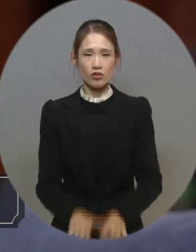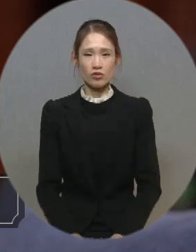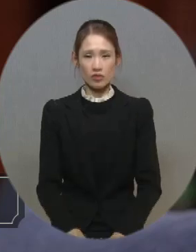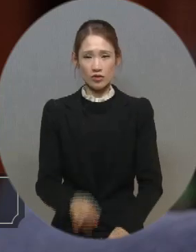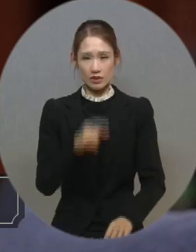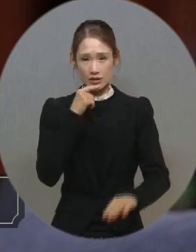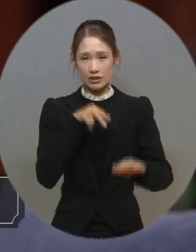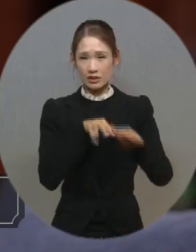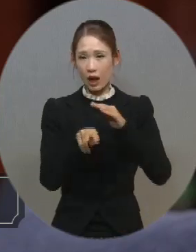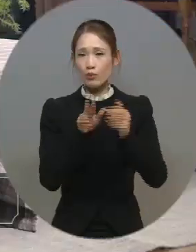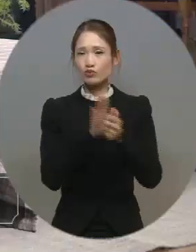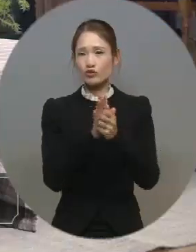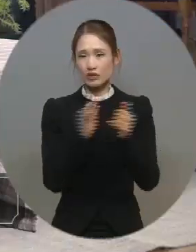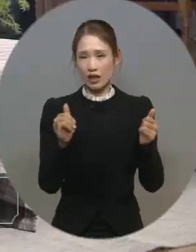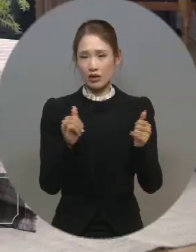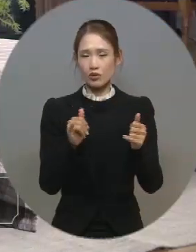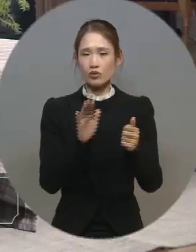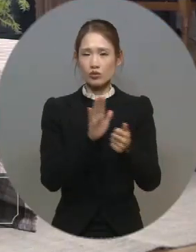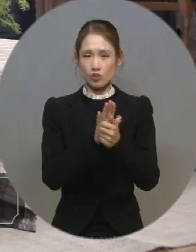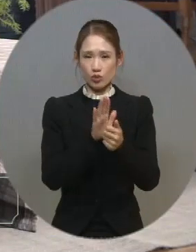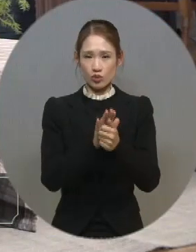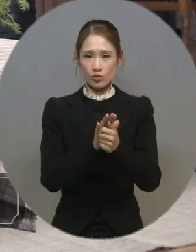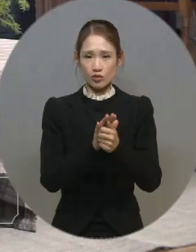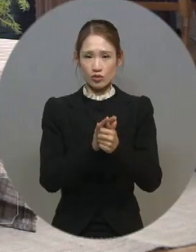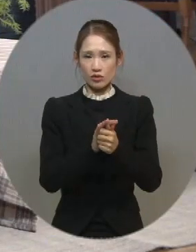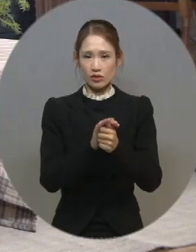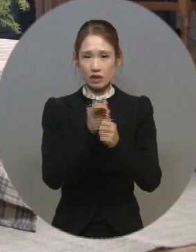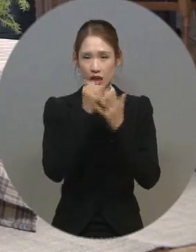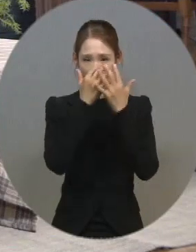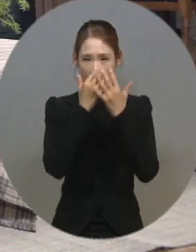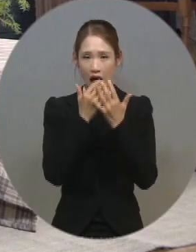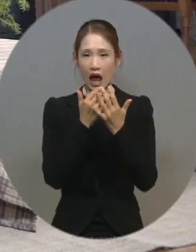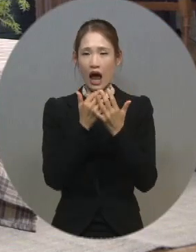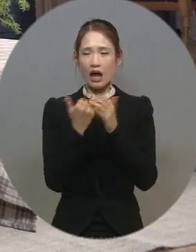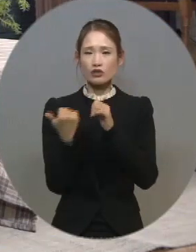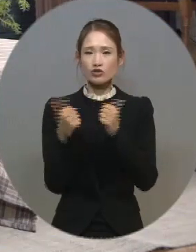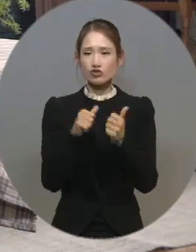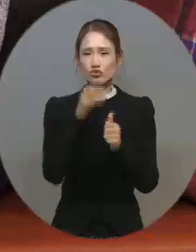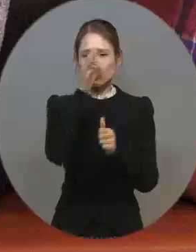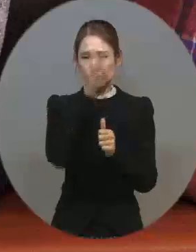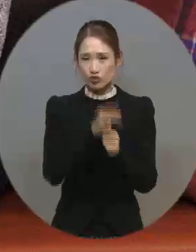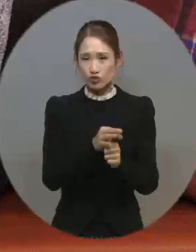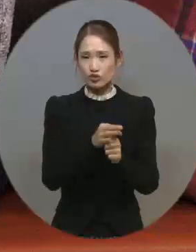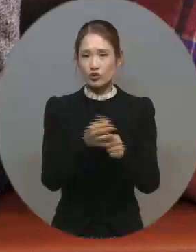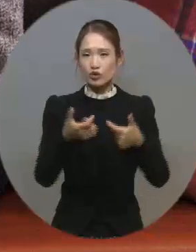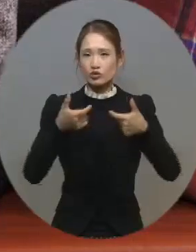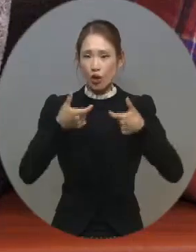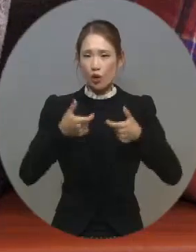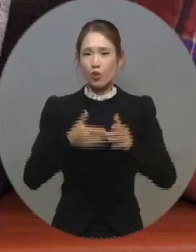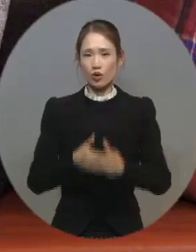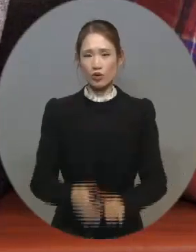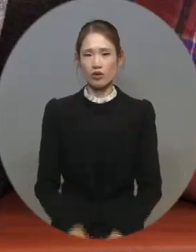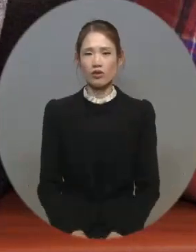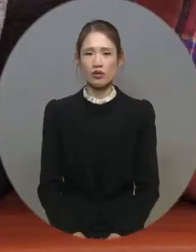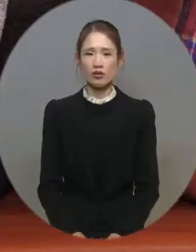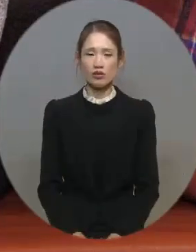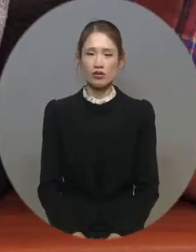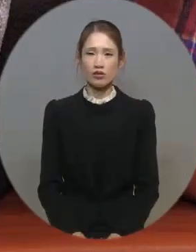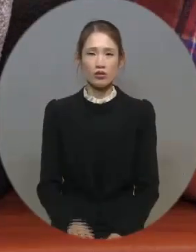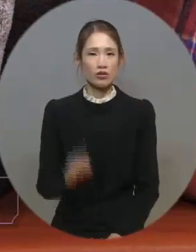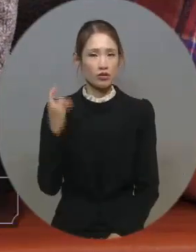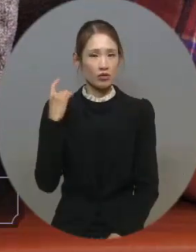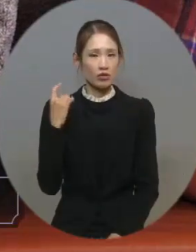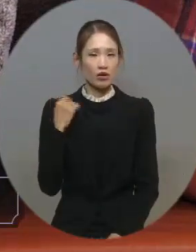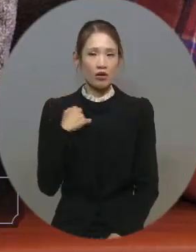우리가 많이 도왔거든요. 그리고 이제 사형 선고를 내린 거예요. 들으니까 어때요? 네.